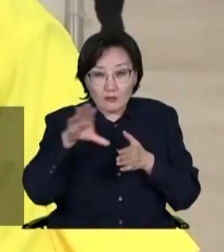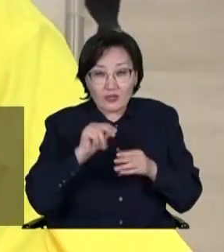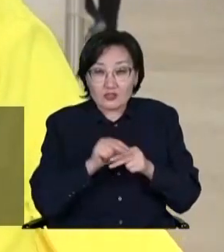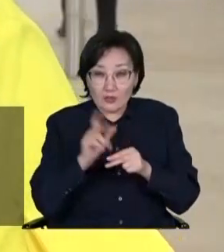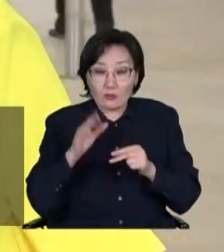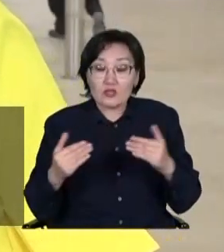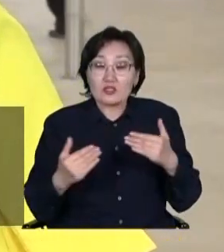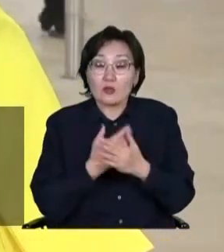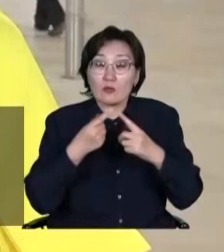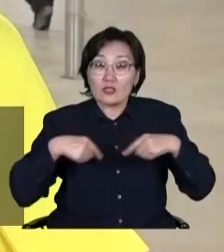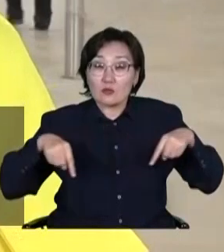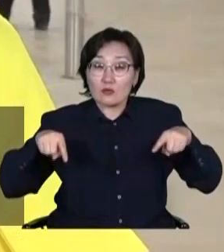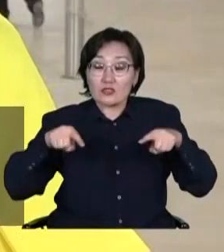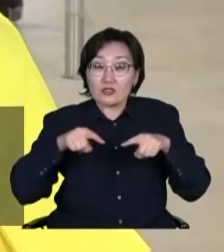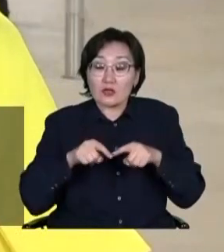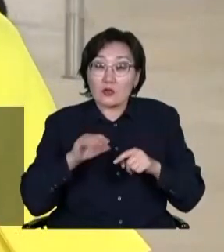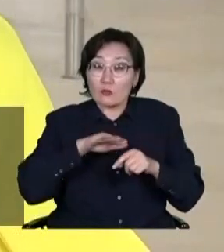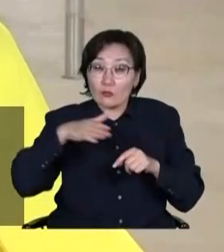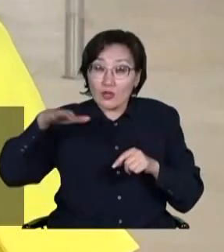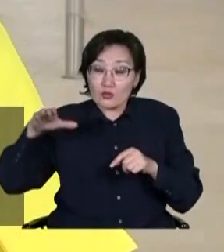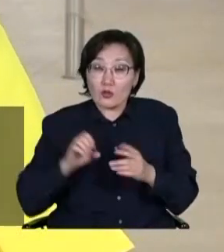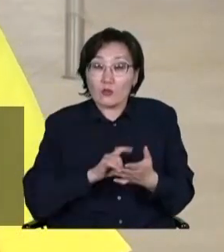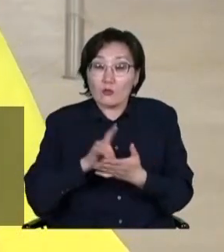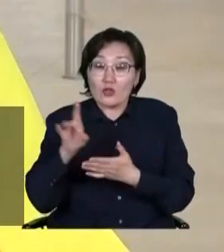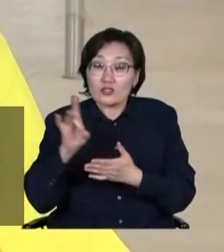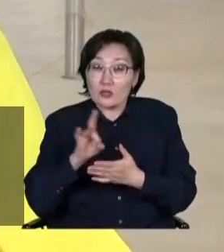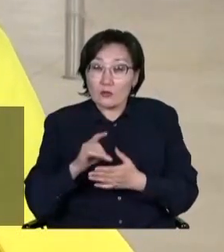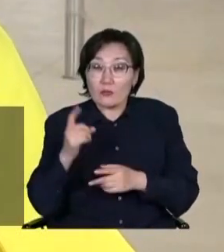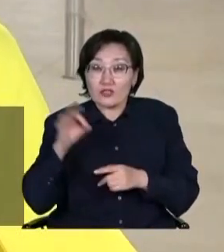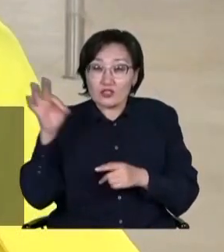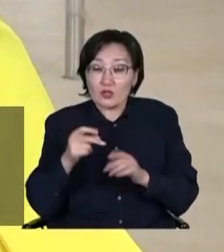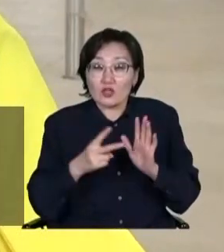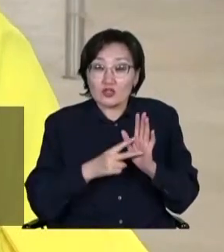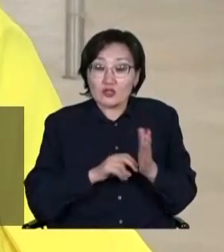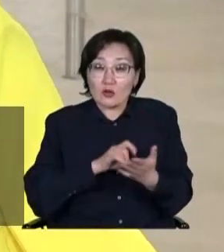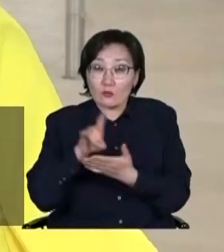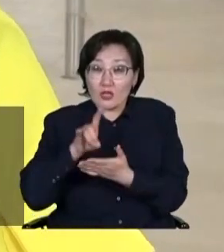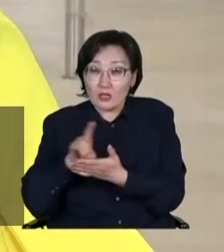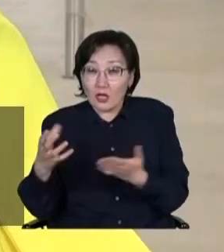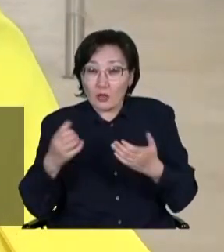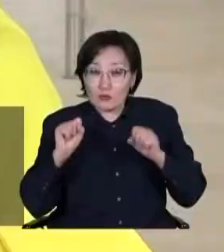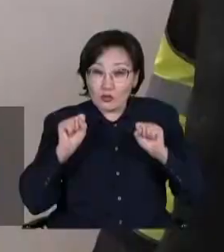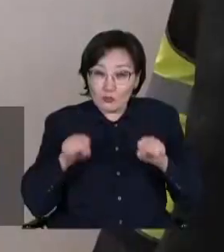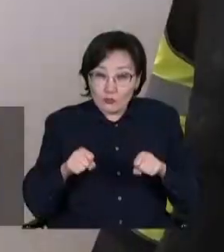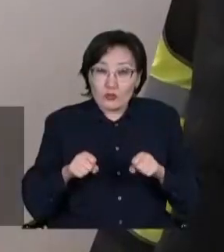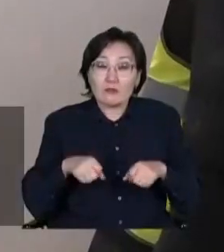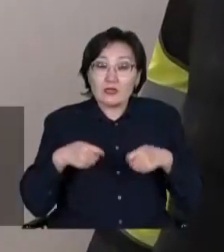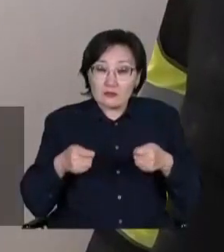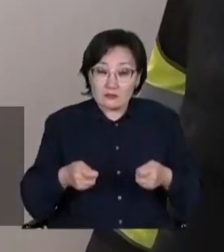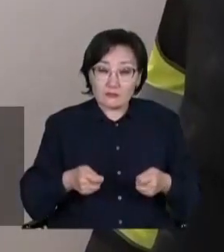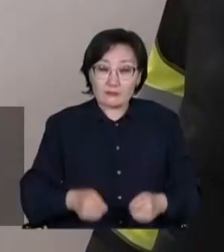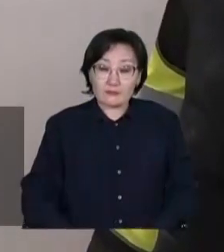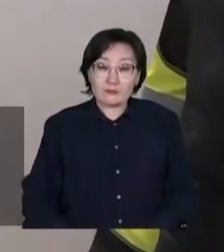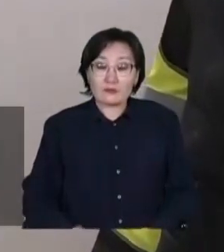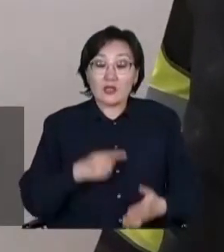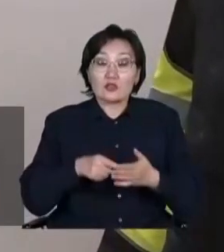Жаңа терминалдың телескопиялық баспалдақтары борттың көлеміне қарай бір мезетте 7 ұшаққа дейін қабылдауға мүмкіндік береді.